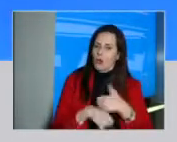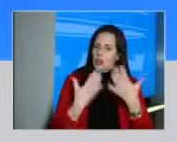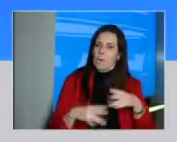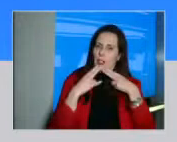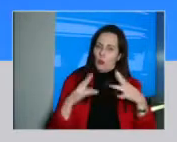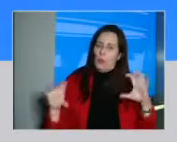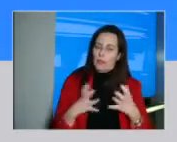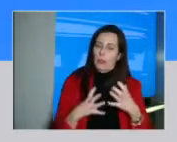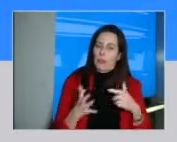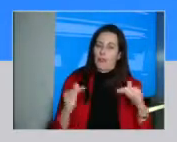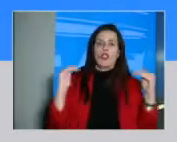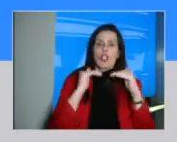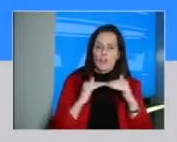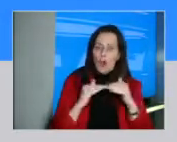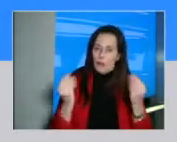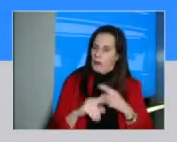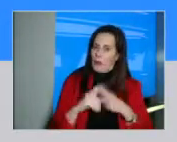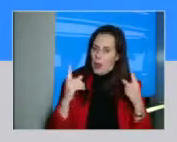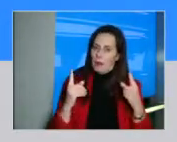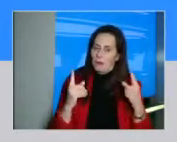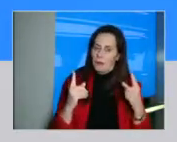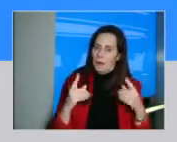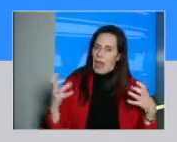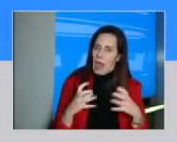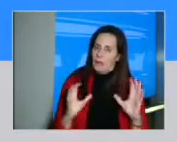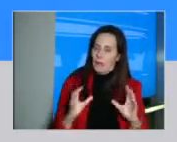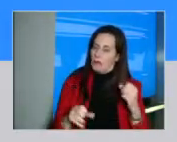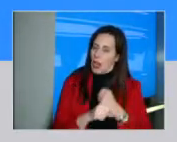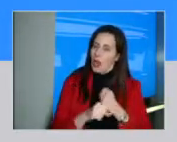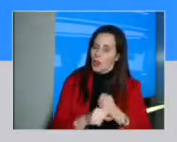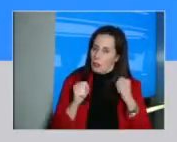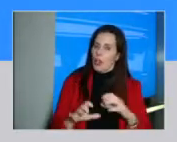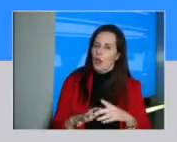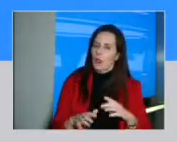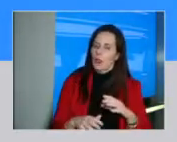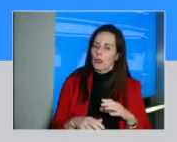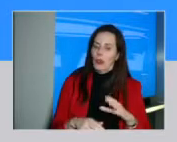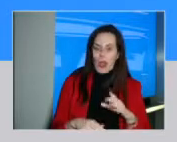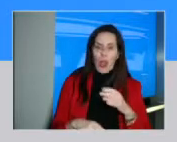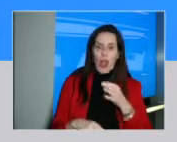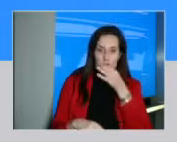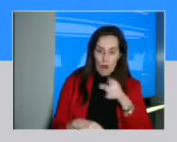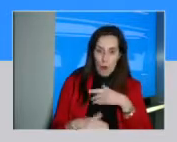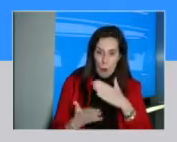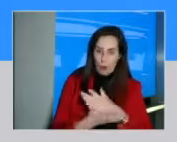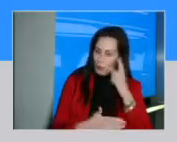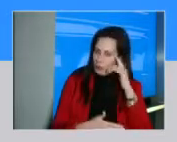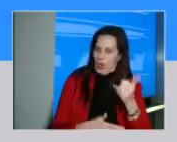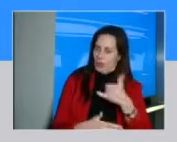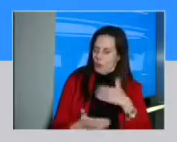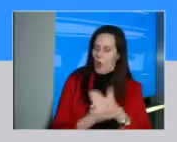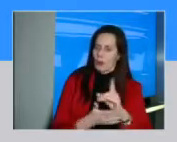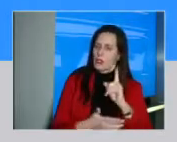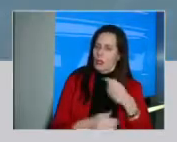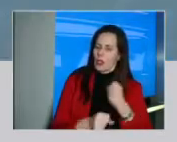פתרונות חברתיים ושל שוויון ודברים אחרים לחברה, ולעסוק בביטחון. ואם השאלה אם אנחנו בשלים לזה, אני חושב שבהחלט אנחנו בשלים,